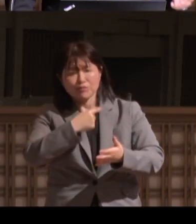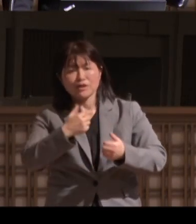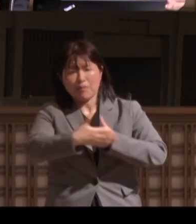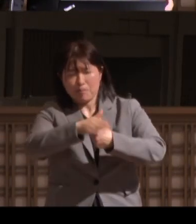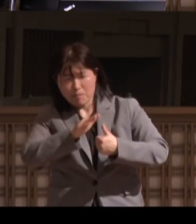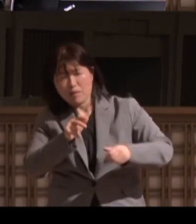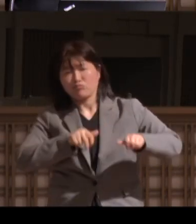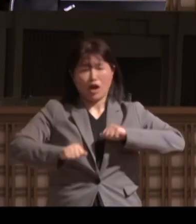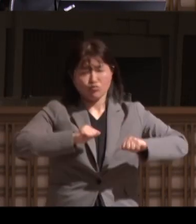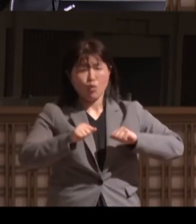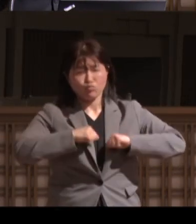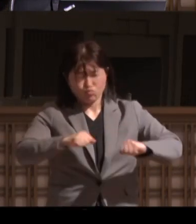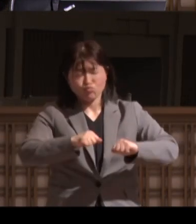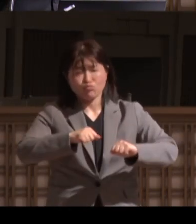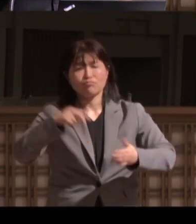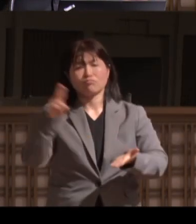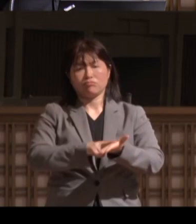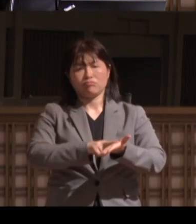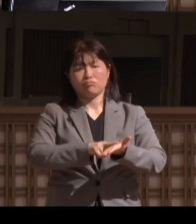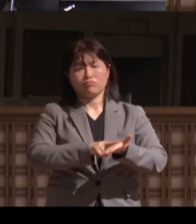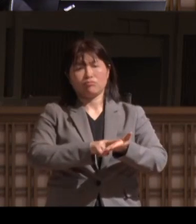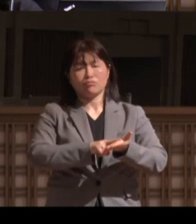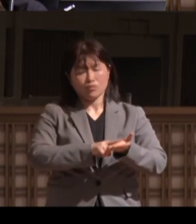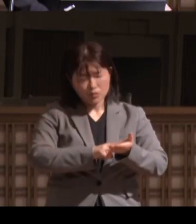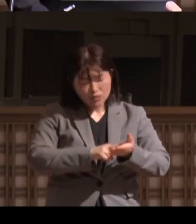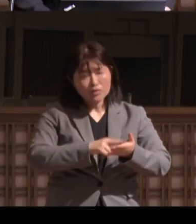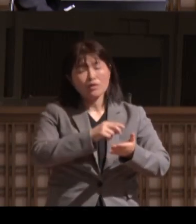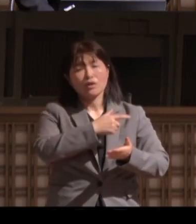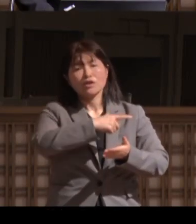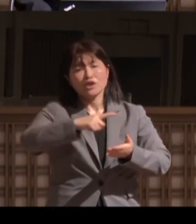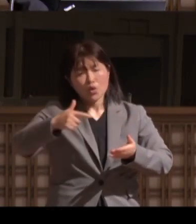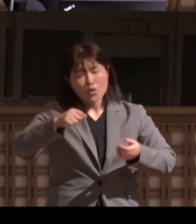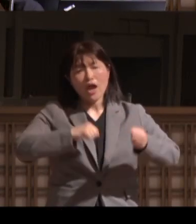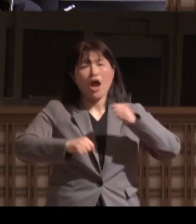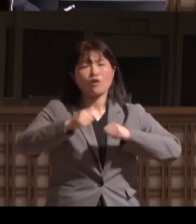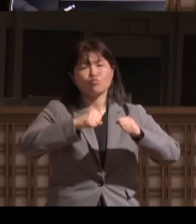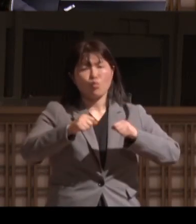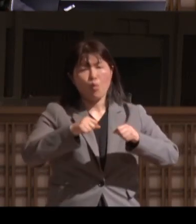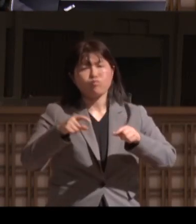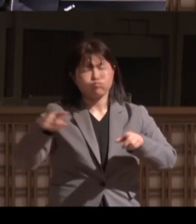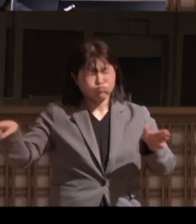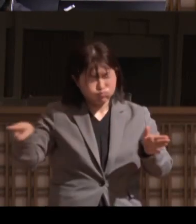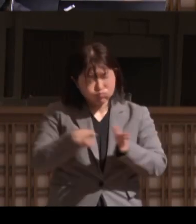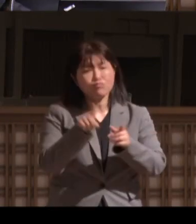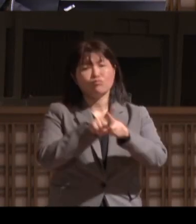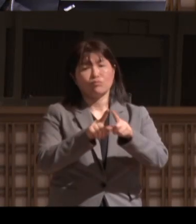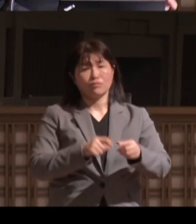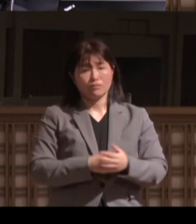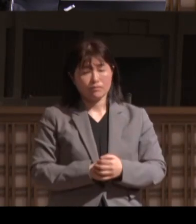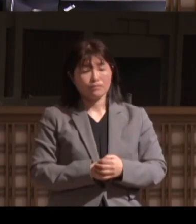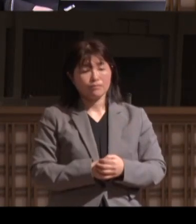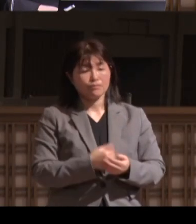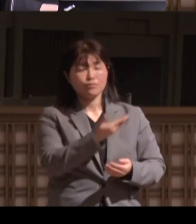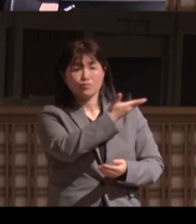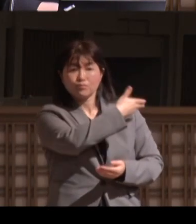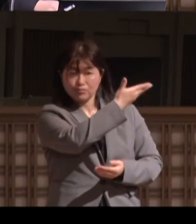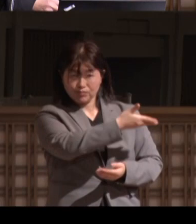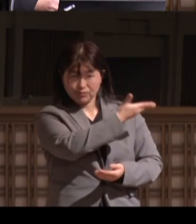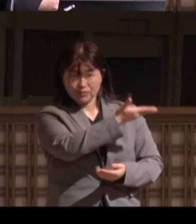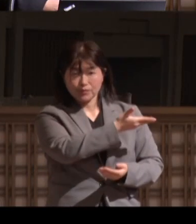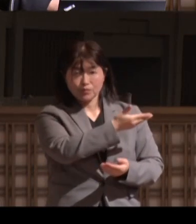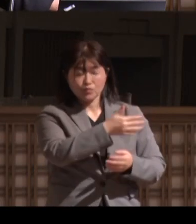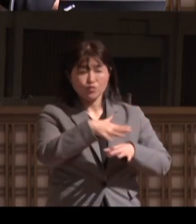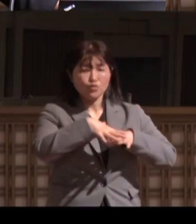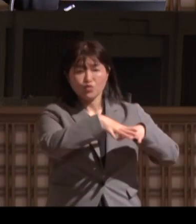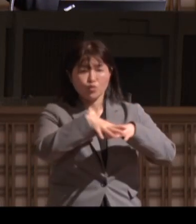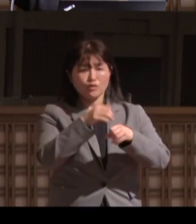だ守るんだということで非常に多くのま活動をされていますまご覧のような組織作ら